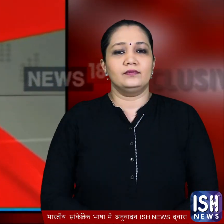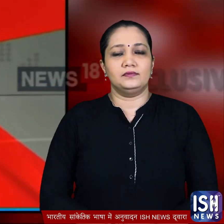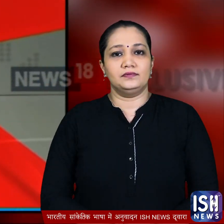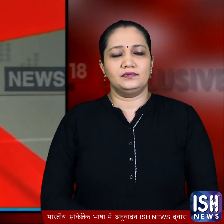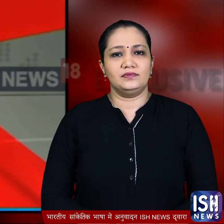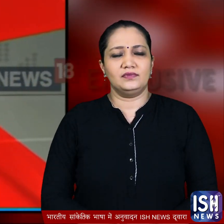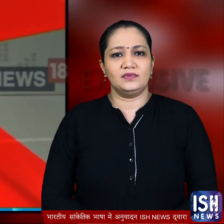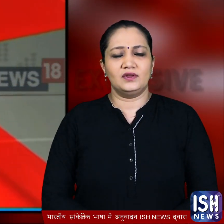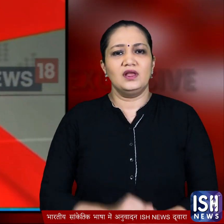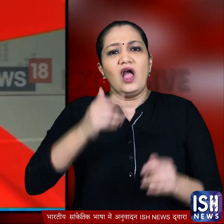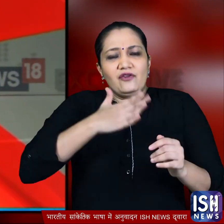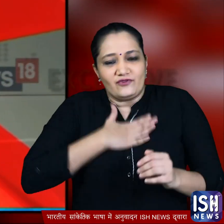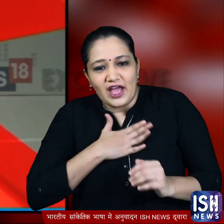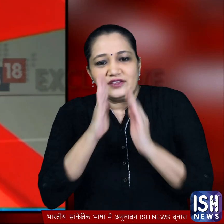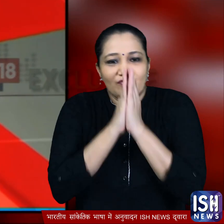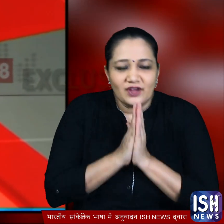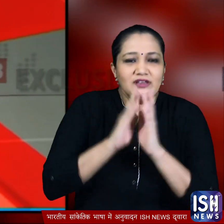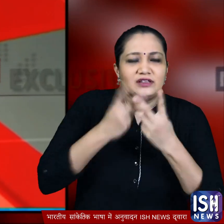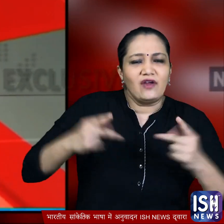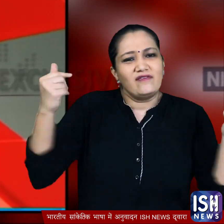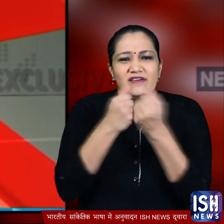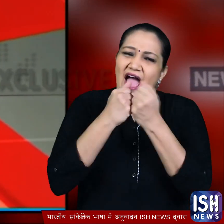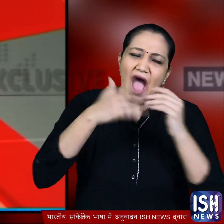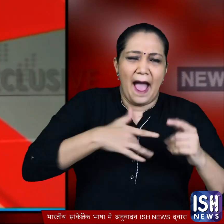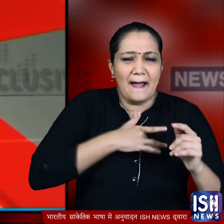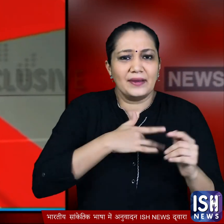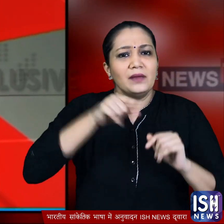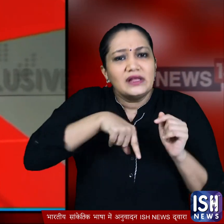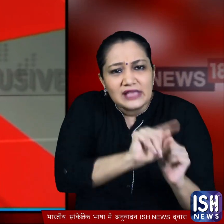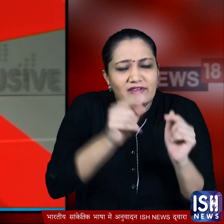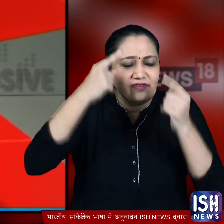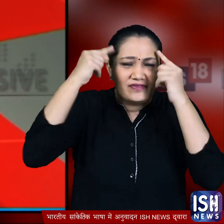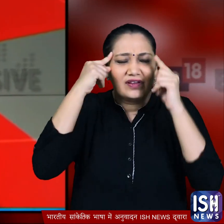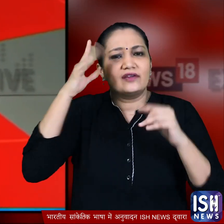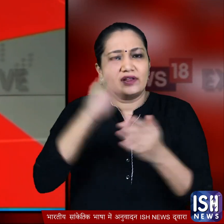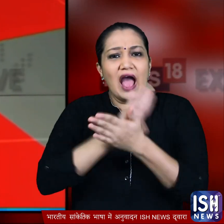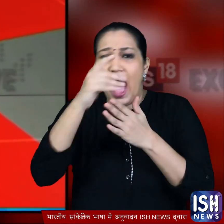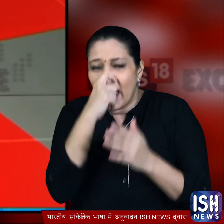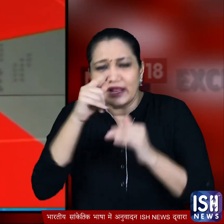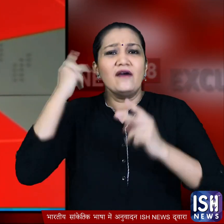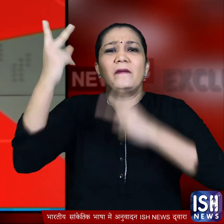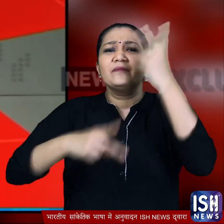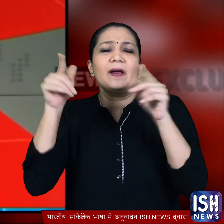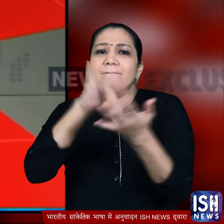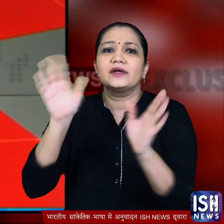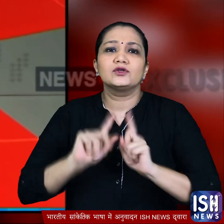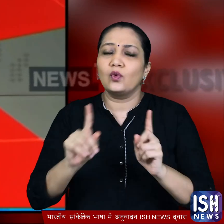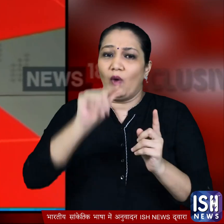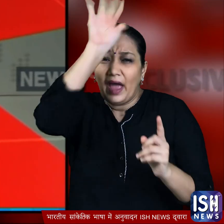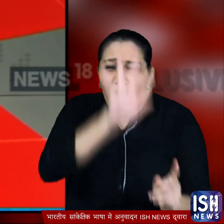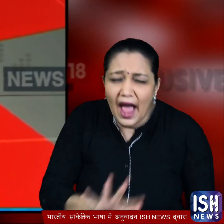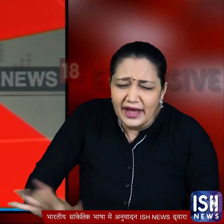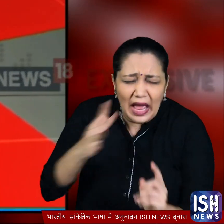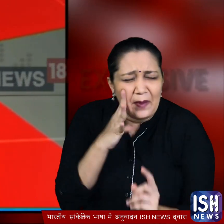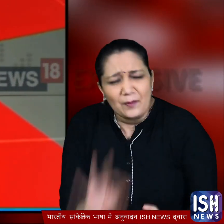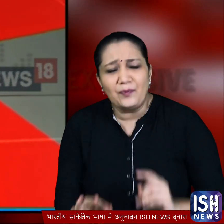की एक बात यह कि वैसे तो हम लोग आस्था की दुहाई देकर बवाल मचा देते हैं, लेकिन खुद भूल जाते हैं कि हरिद्वार कोई पिकनिक स्पॉट नहीं है, बल्कि ये देश के